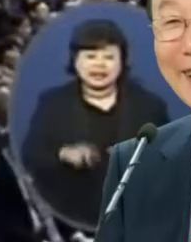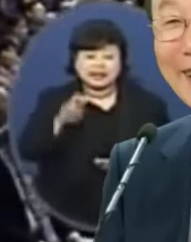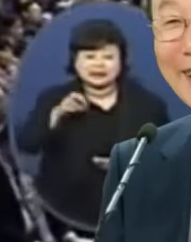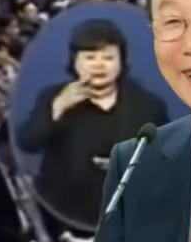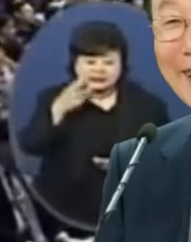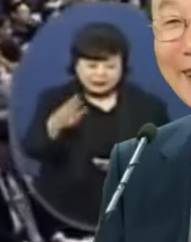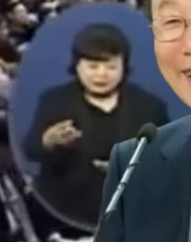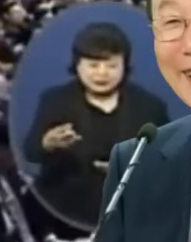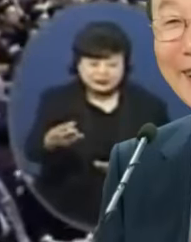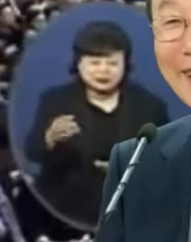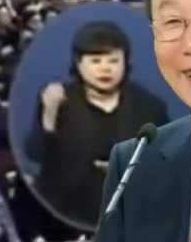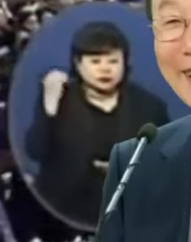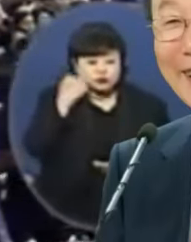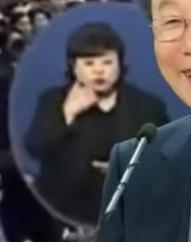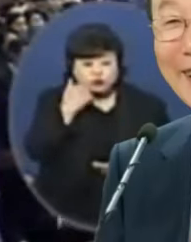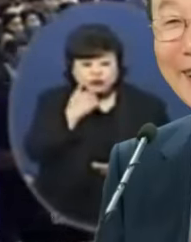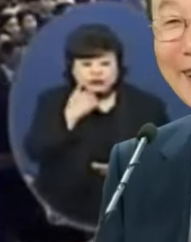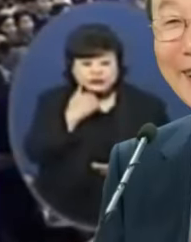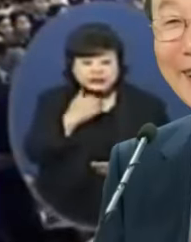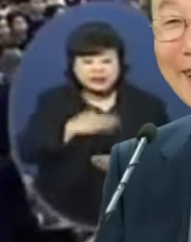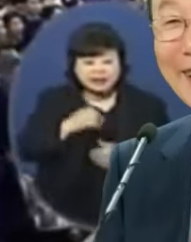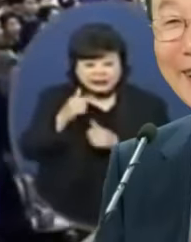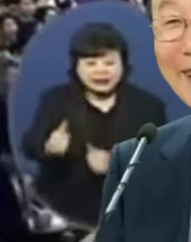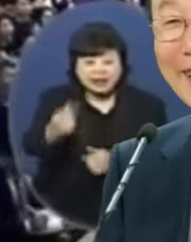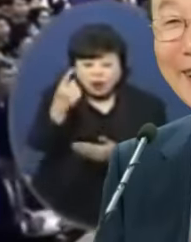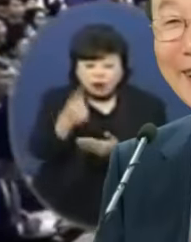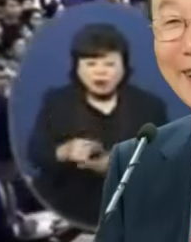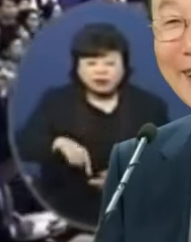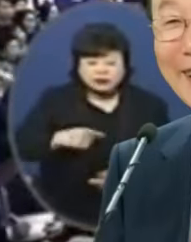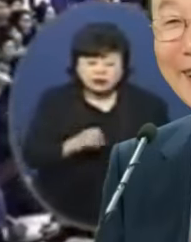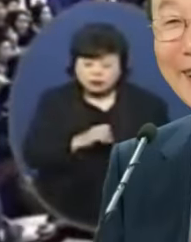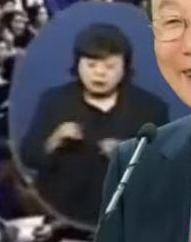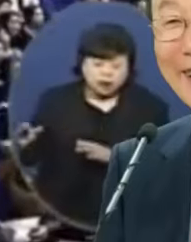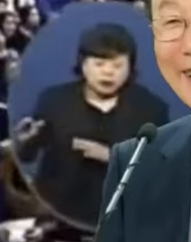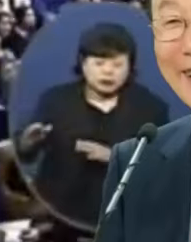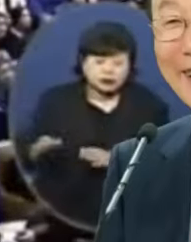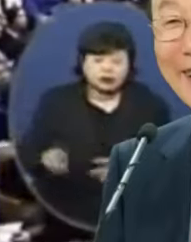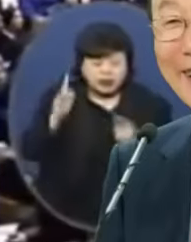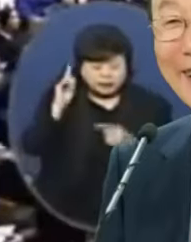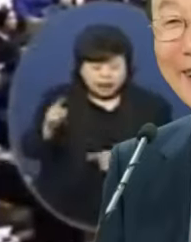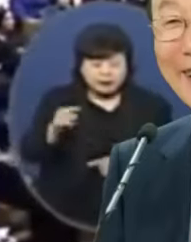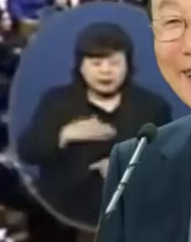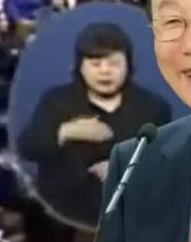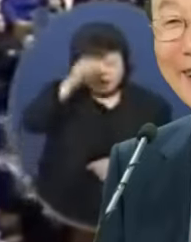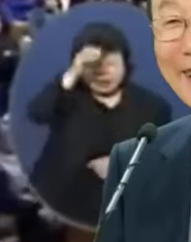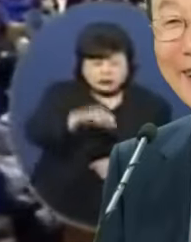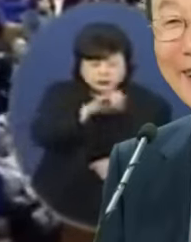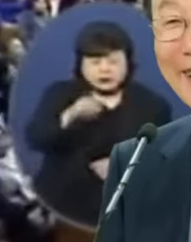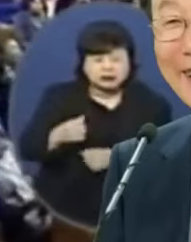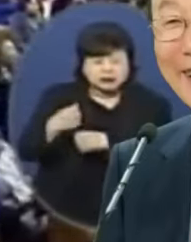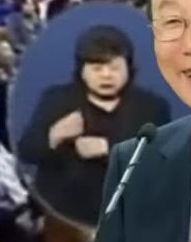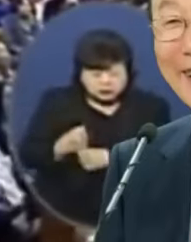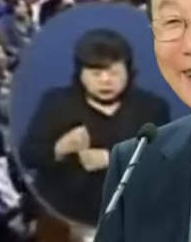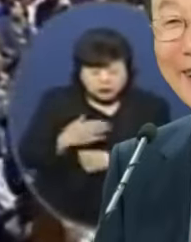이르시되 아무든지 나를 따라오려거든 자기를 부인하고 날마다 제 십자가를